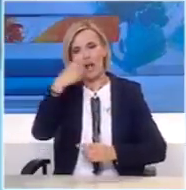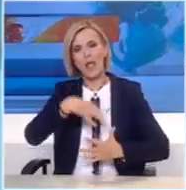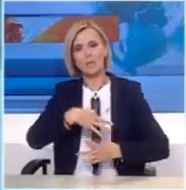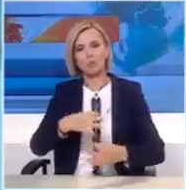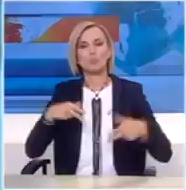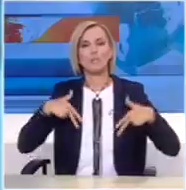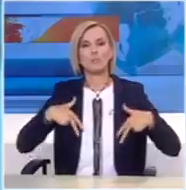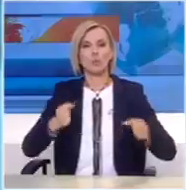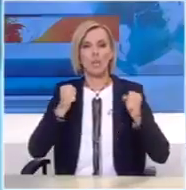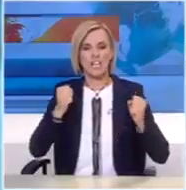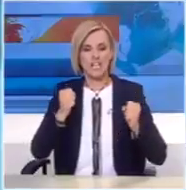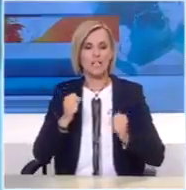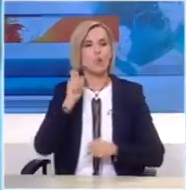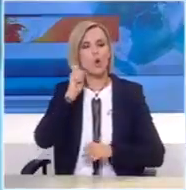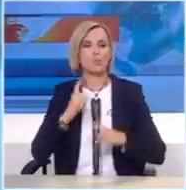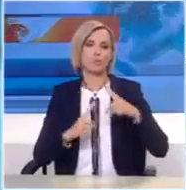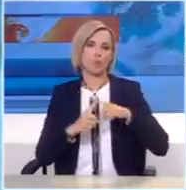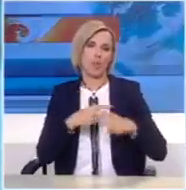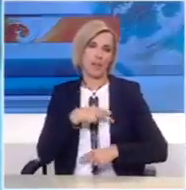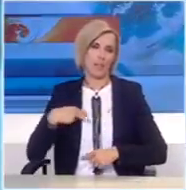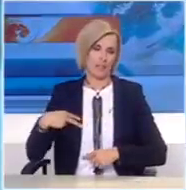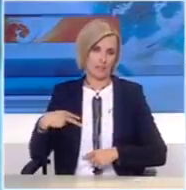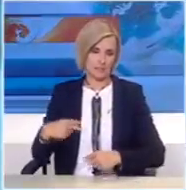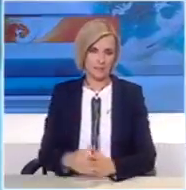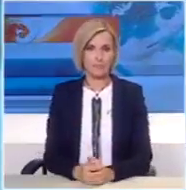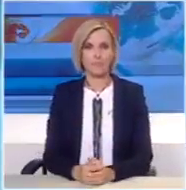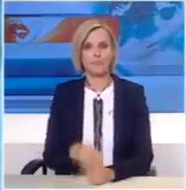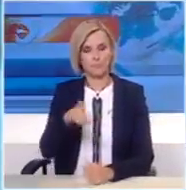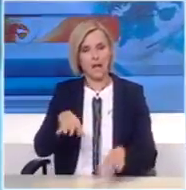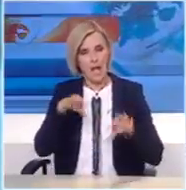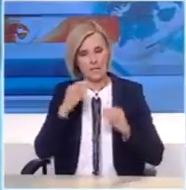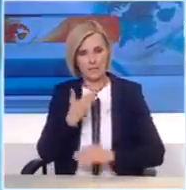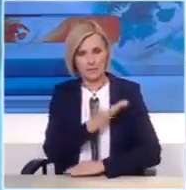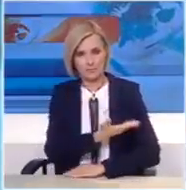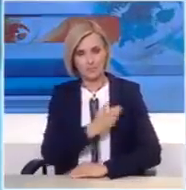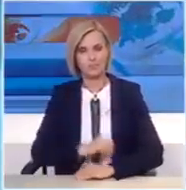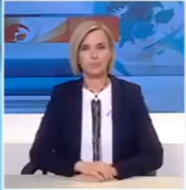τον εκπρόσωπο του Υπουργείου για τον νέο κορονοϊό καθηγητή Σωτήρη Τσιόδρα, ο οποίος έχει το λόγο.